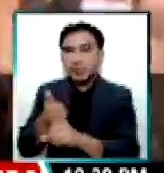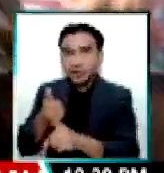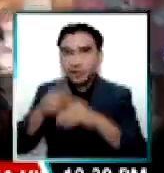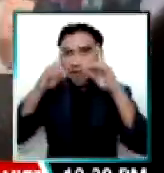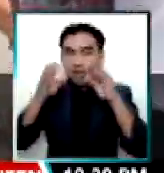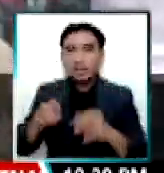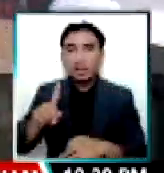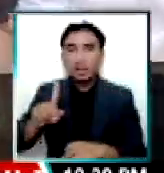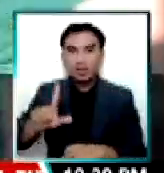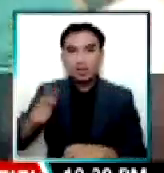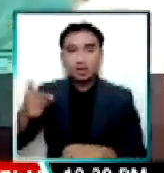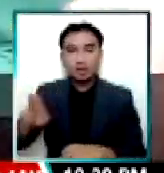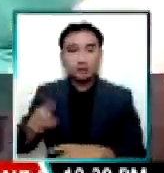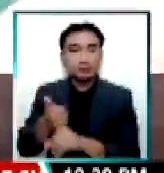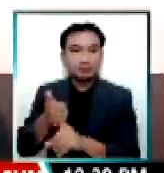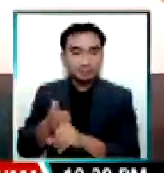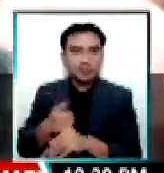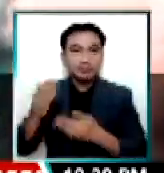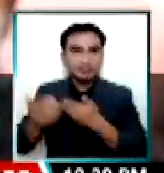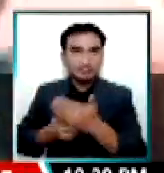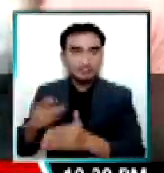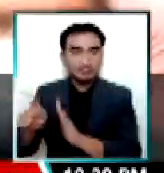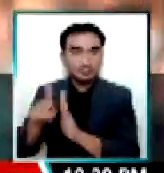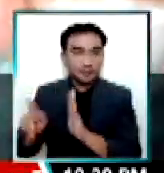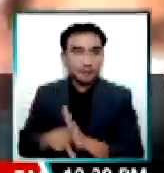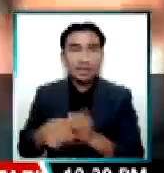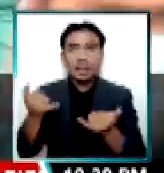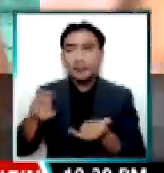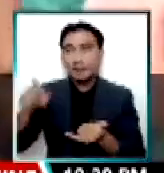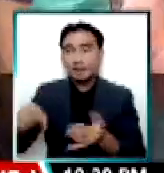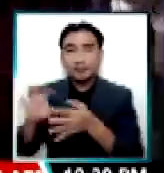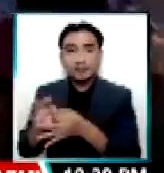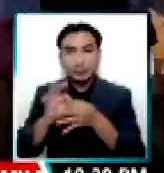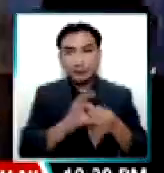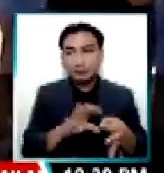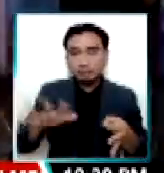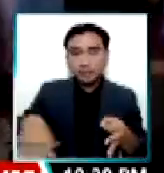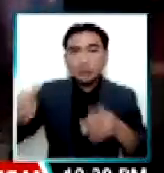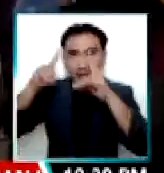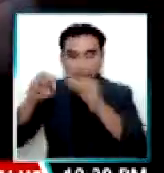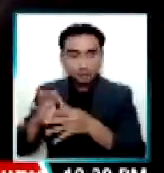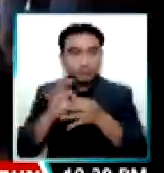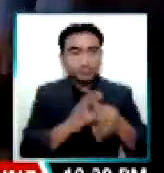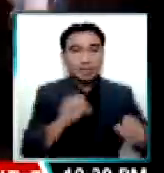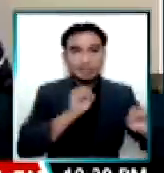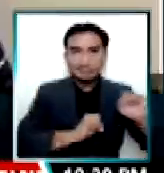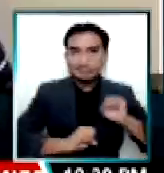mga pulisya nila. Gayunman, gusto raw nilang nakabatay ang kanilang desisyon sa siyensya.